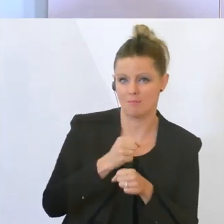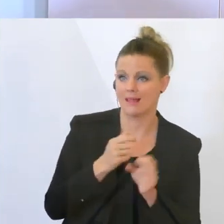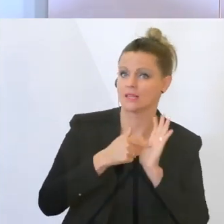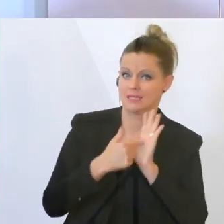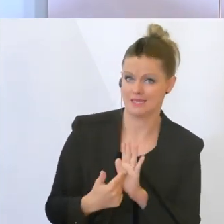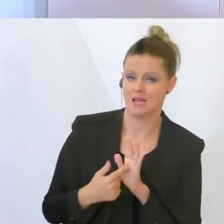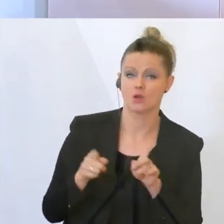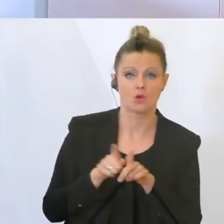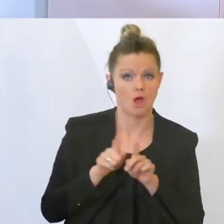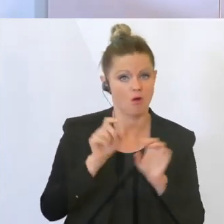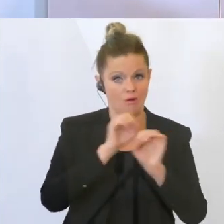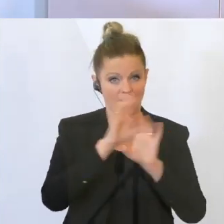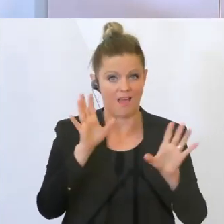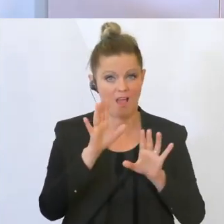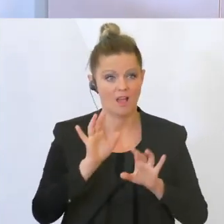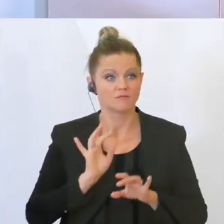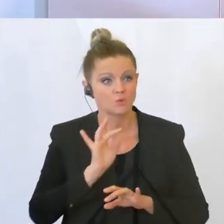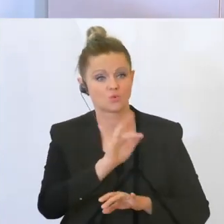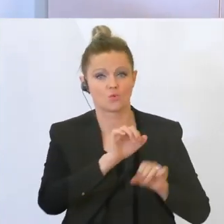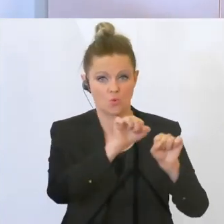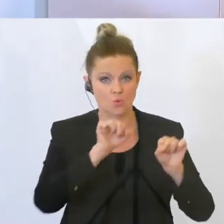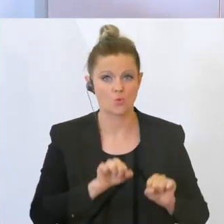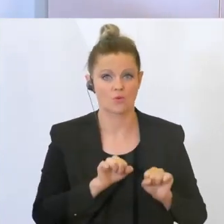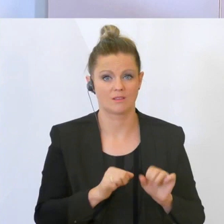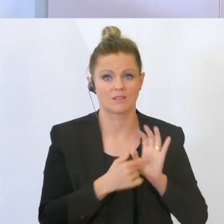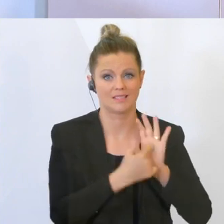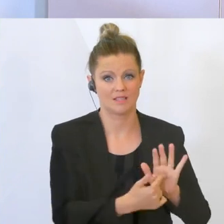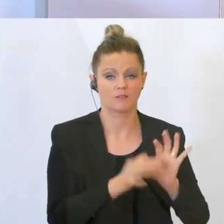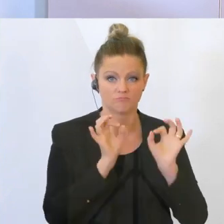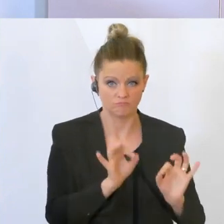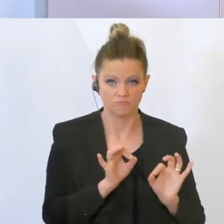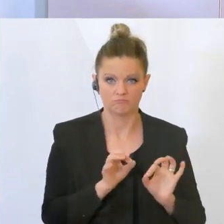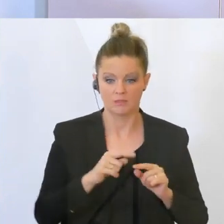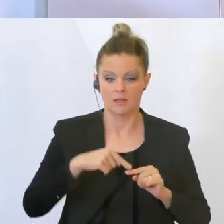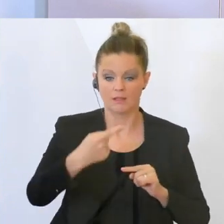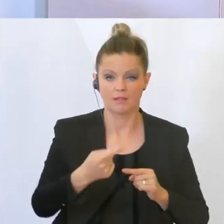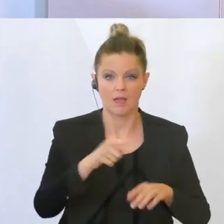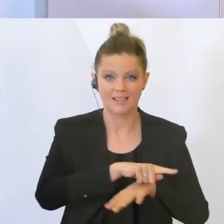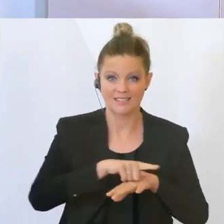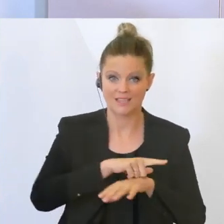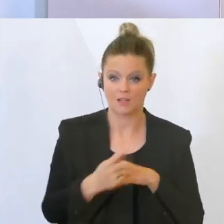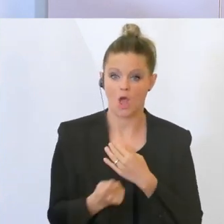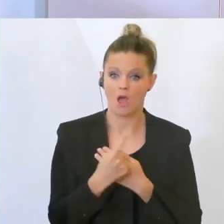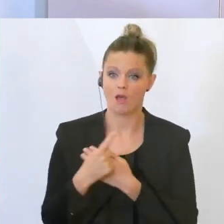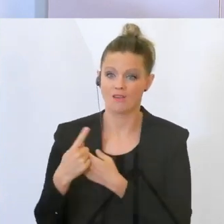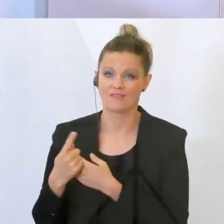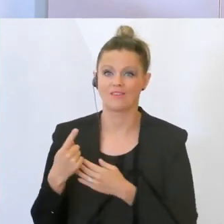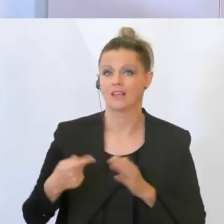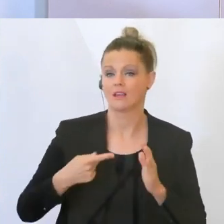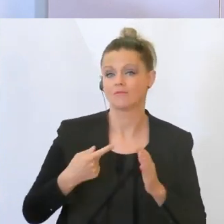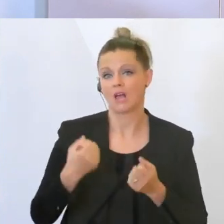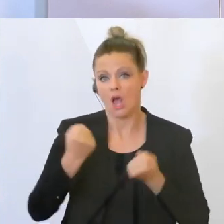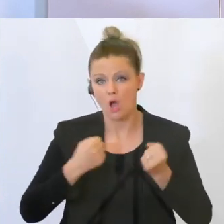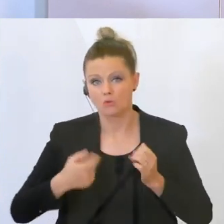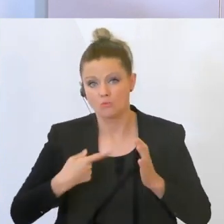zeigen und natürlich auch gegenüber unseren Kunden. Wichtig ist jetzt die Zeit danach. Wie ist der Auftragseingang im Automotive-Bereich in den